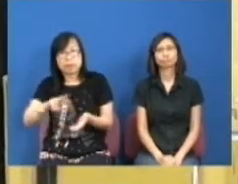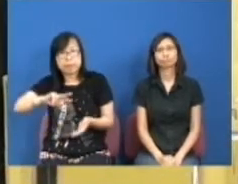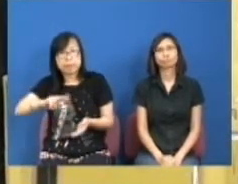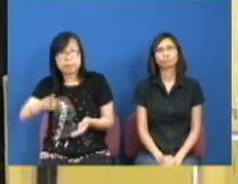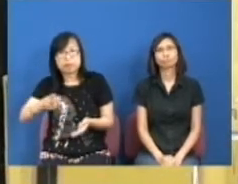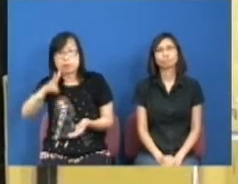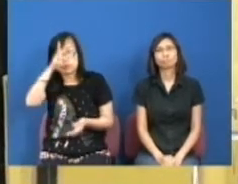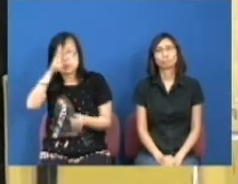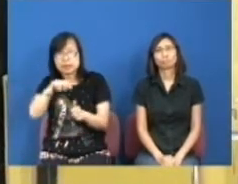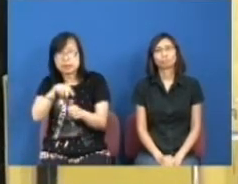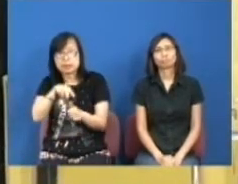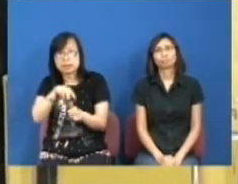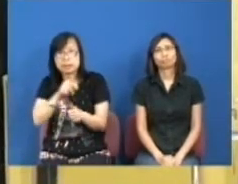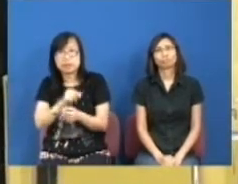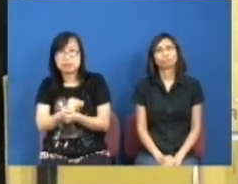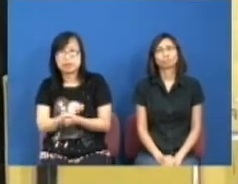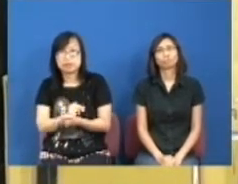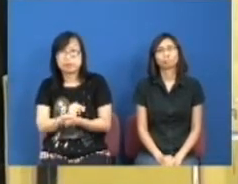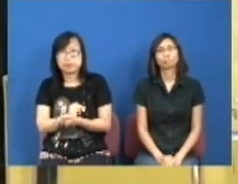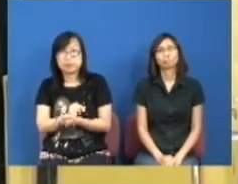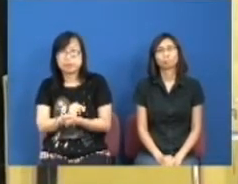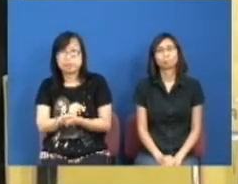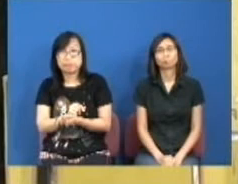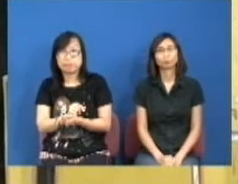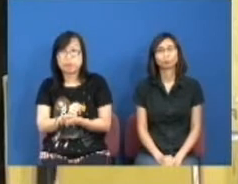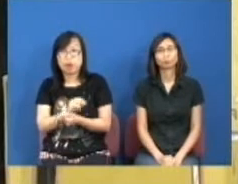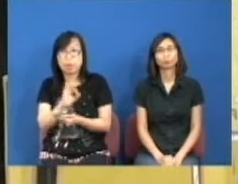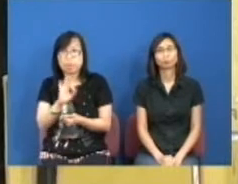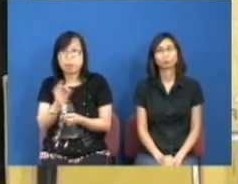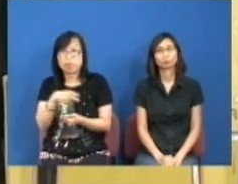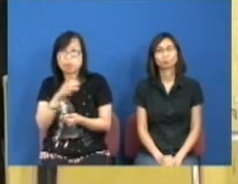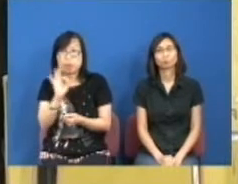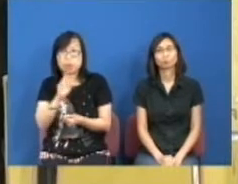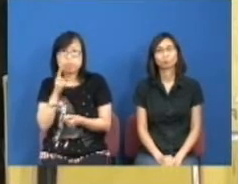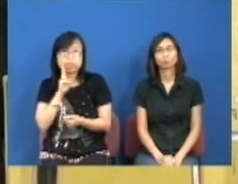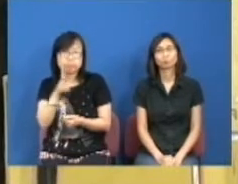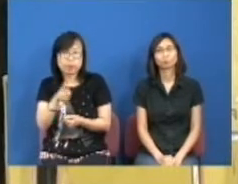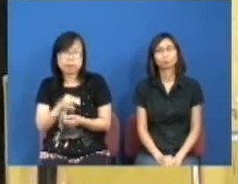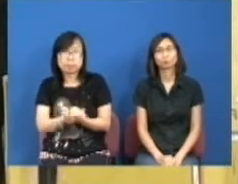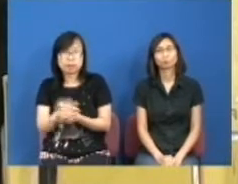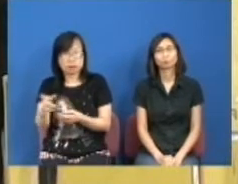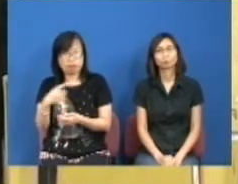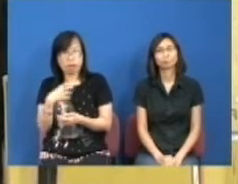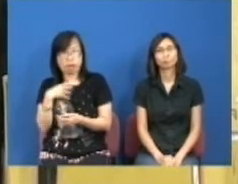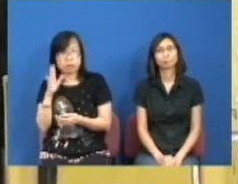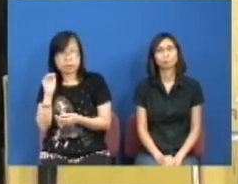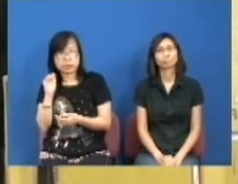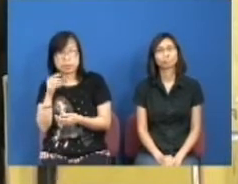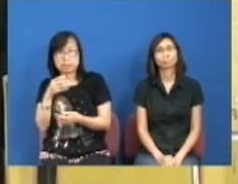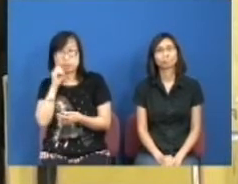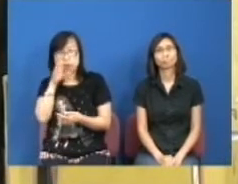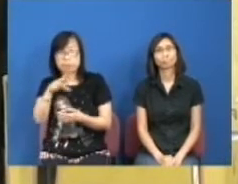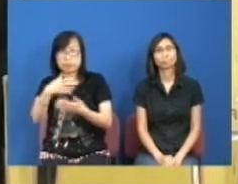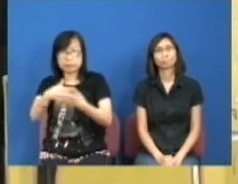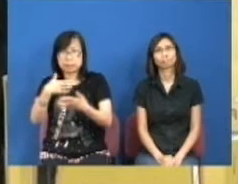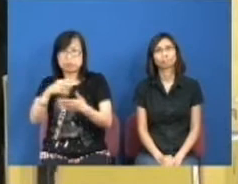在政治立場上是會是沒有那麼具批判性呢？那我想這個呢就可以論回去我們之前所說